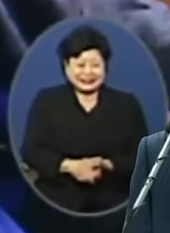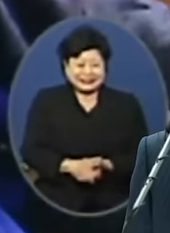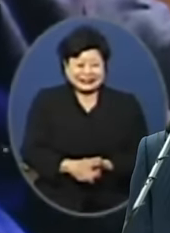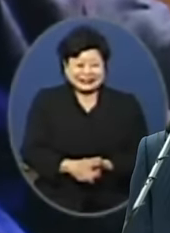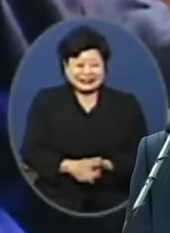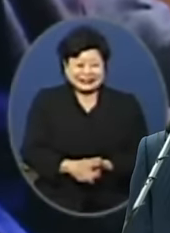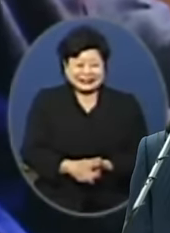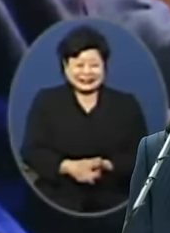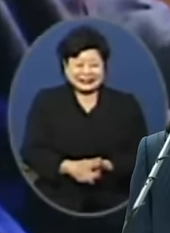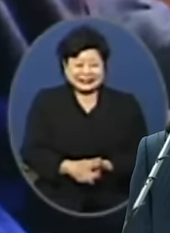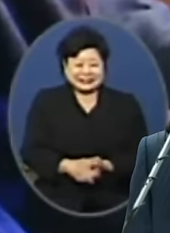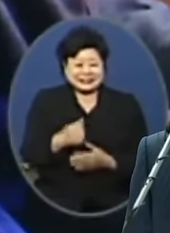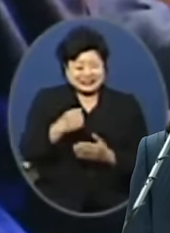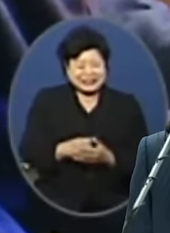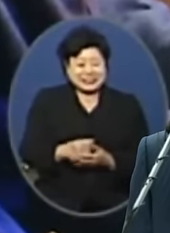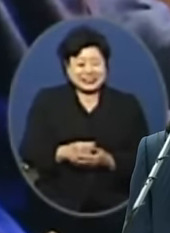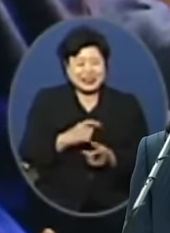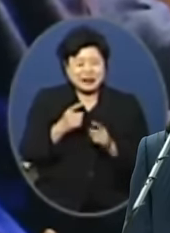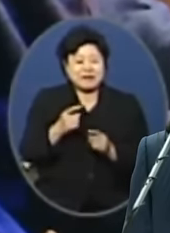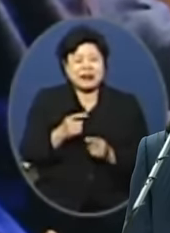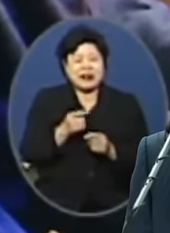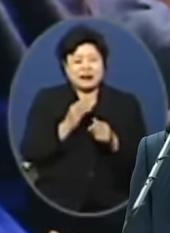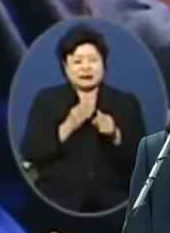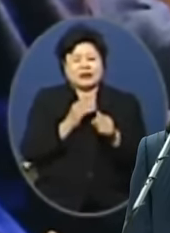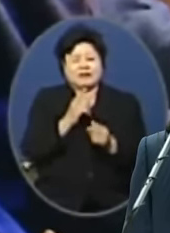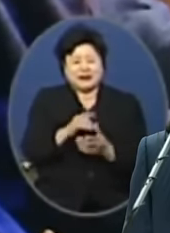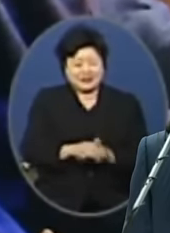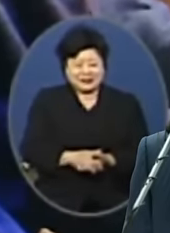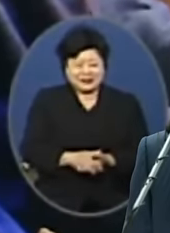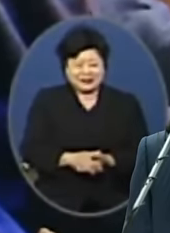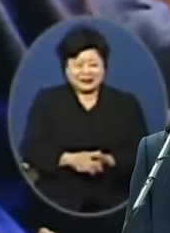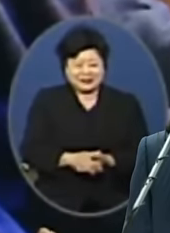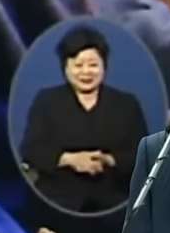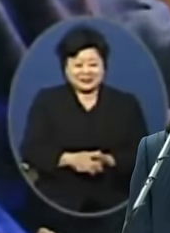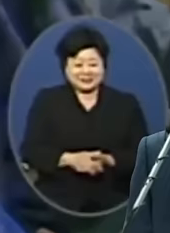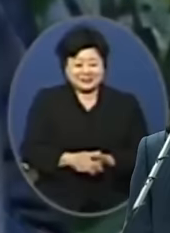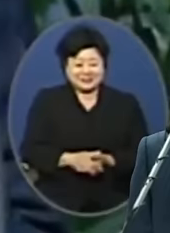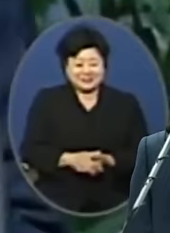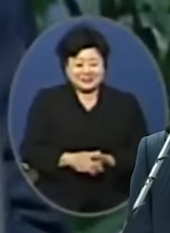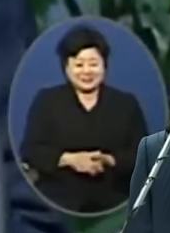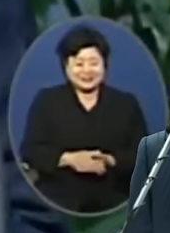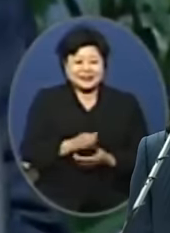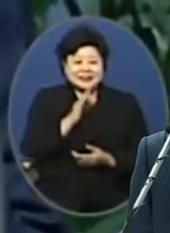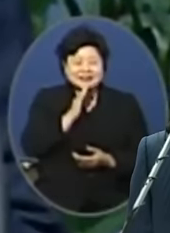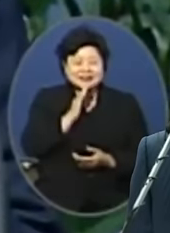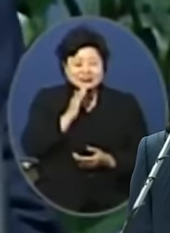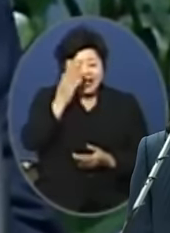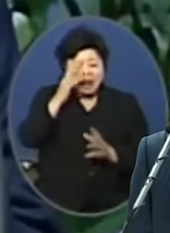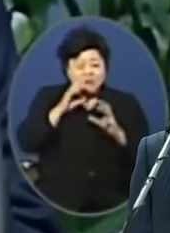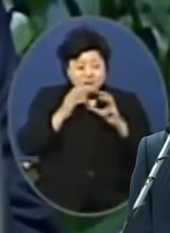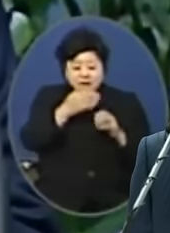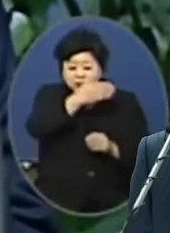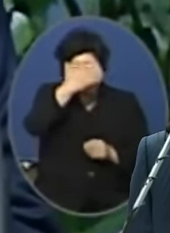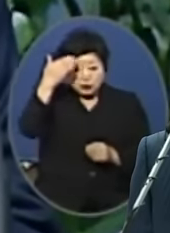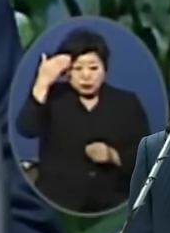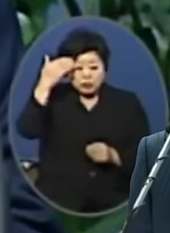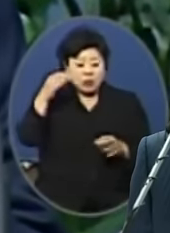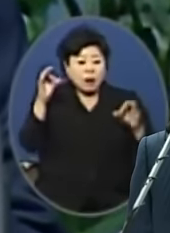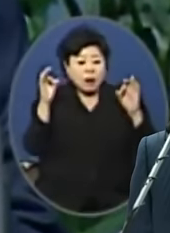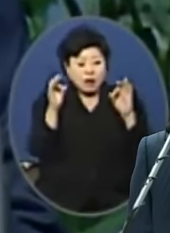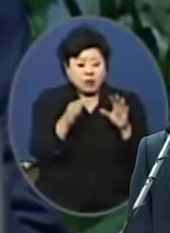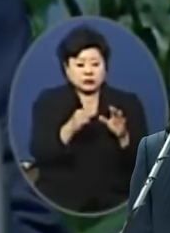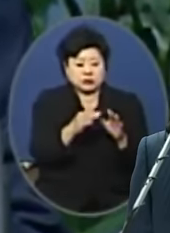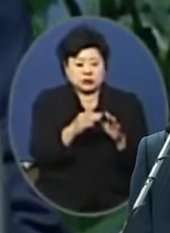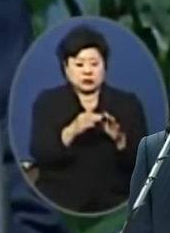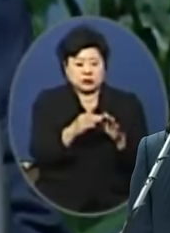나보고서 아이고 좀 말을 해달라 했는데 안 해주네 그랬는데 실상은 우리 한국이 지금 젊은이들이 없어지고